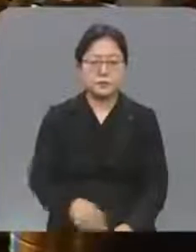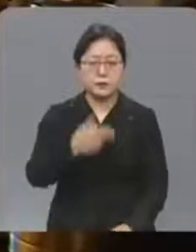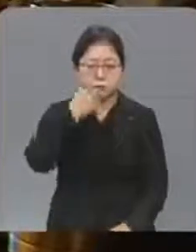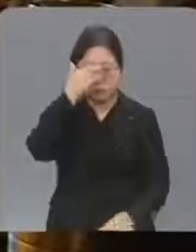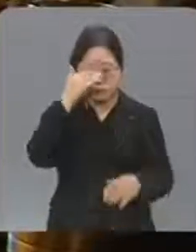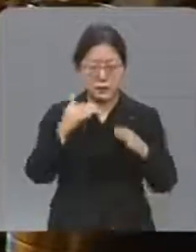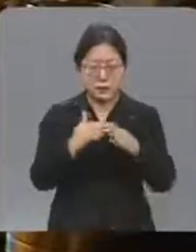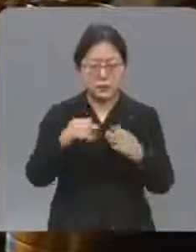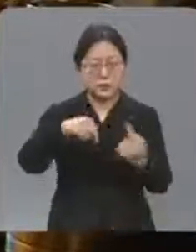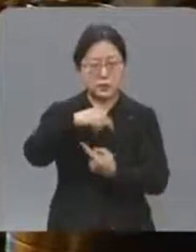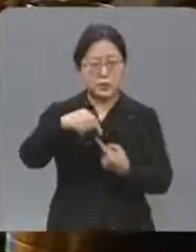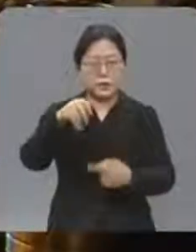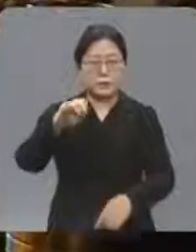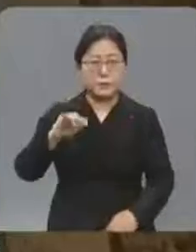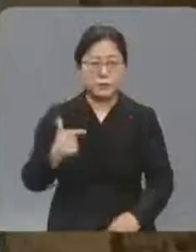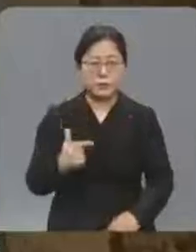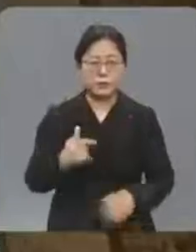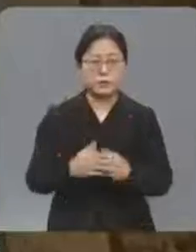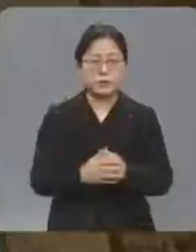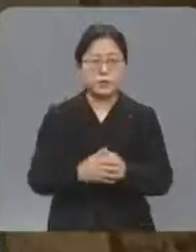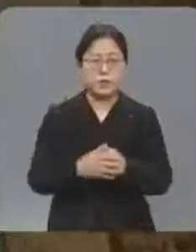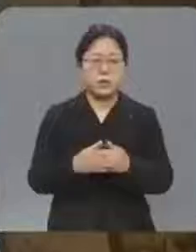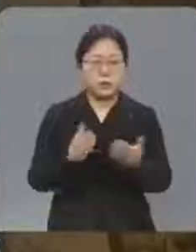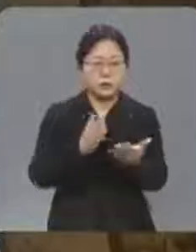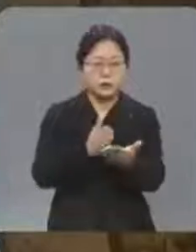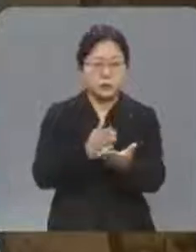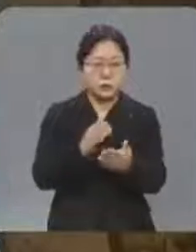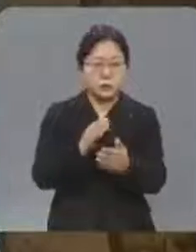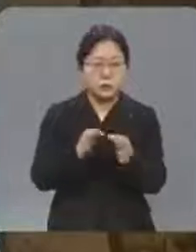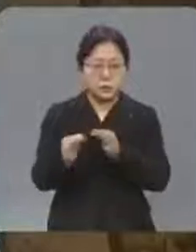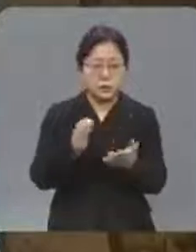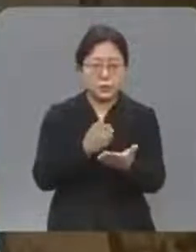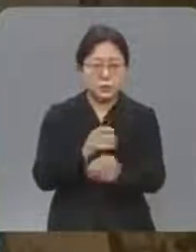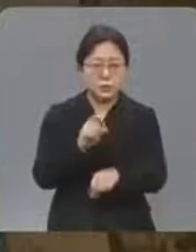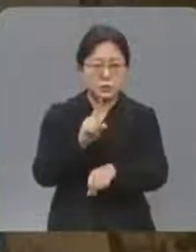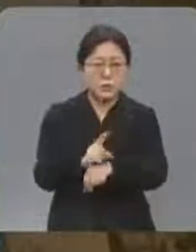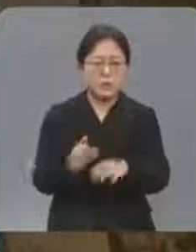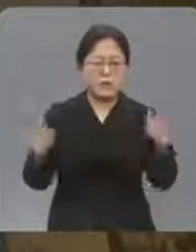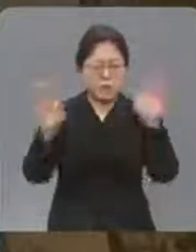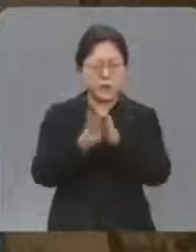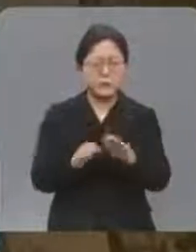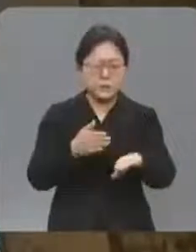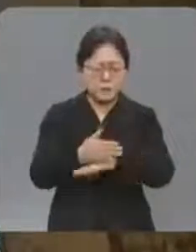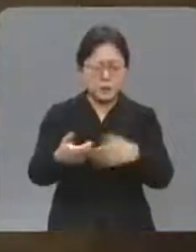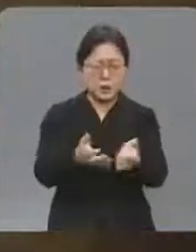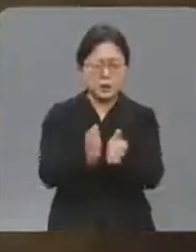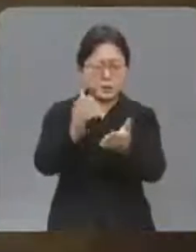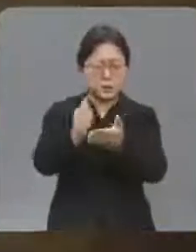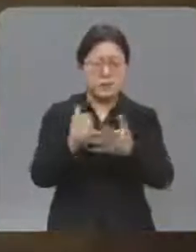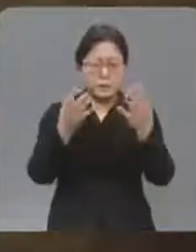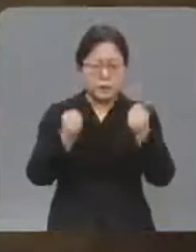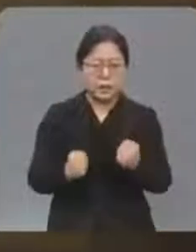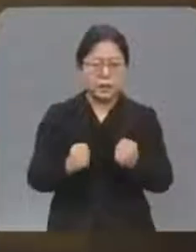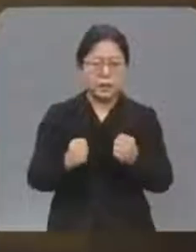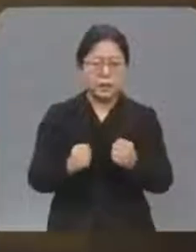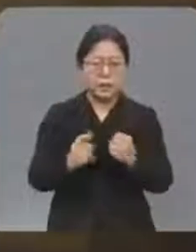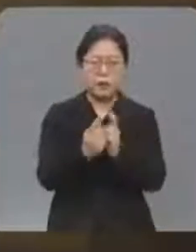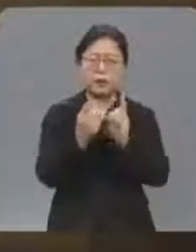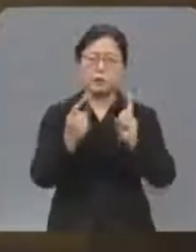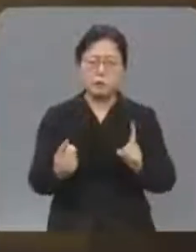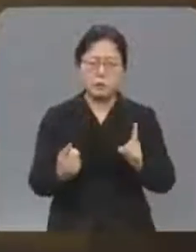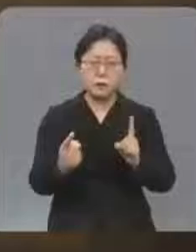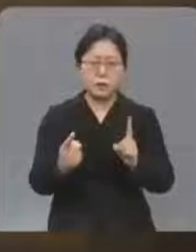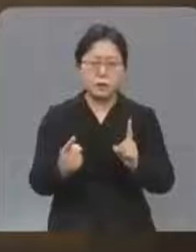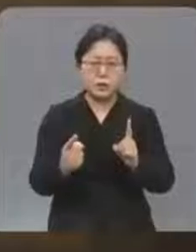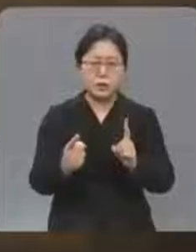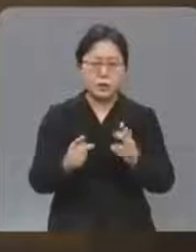주점을 운영하는 김명준 씨. 업종 특성상 밤늦게 방문하는 단체 손님이 많은데 강화된 거리두기로